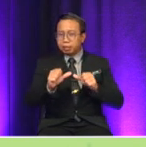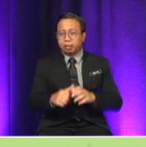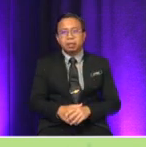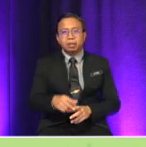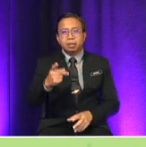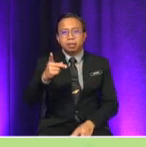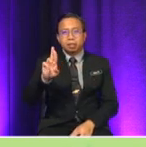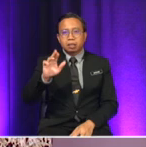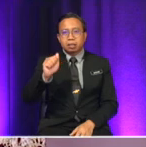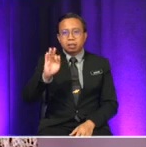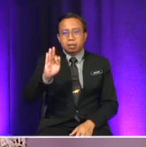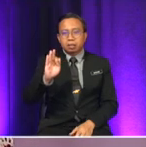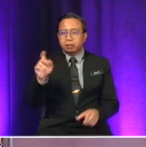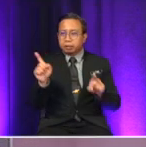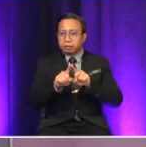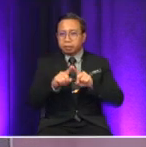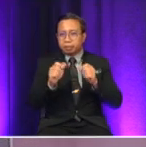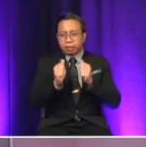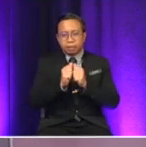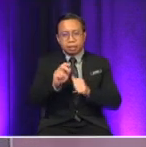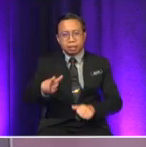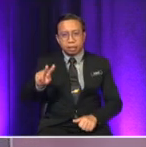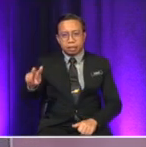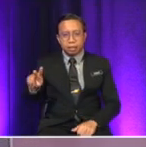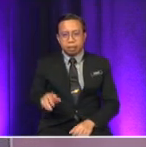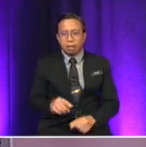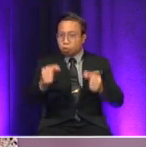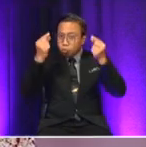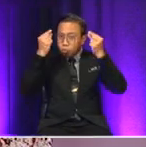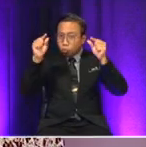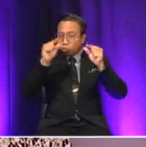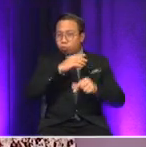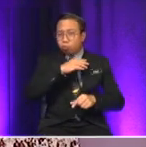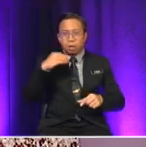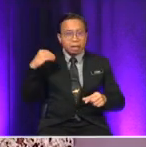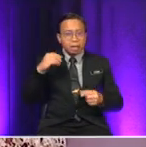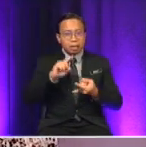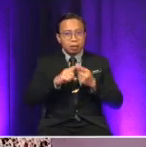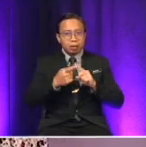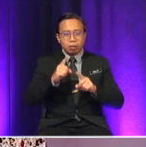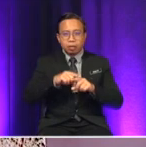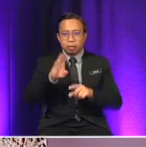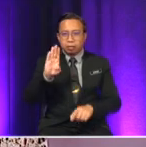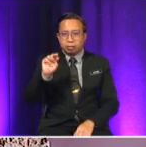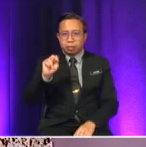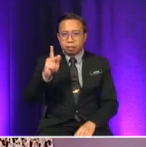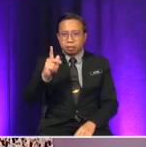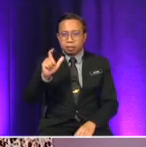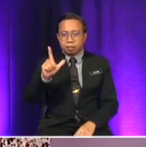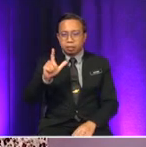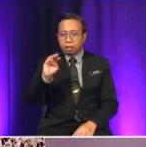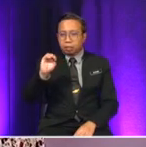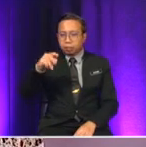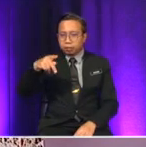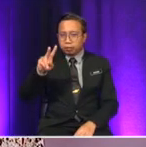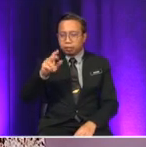kraf tangan anyaman bersama dengan kanak-kanak, guru dan juga kawan-kawan di bengkel MPV anda. Okey, jadi cikgu